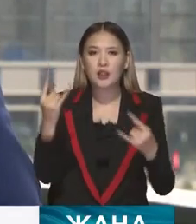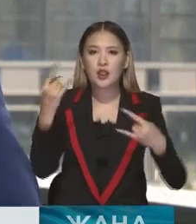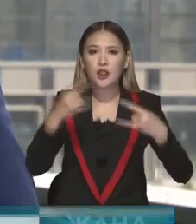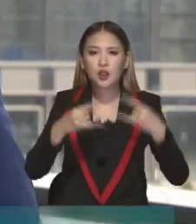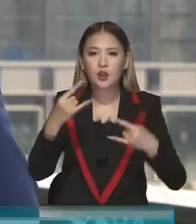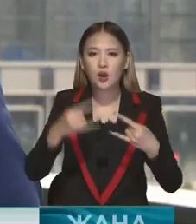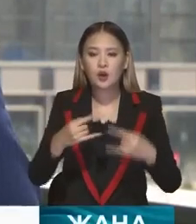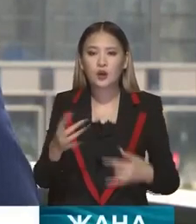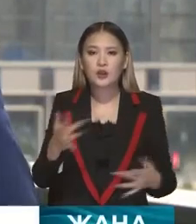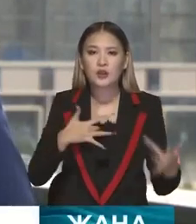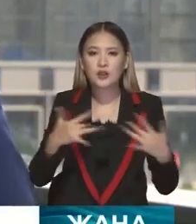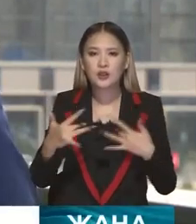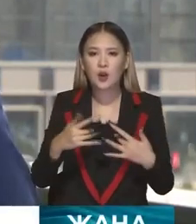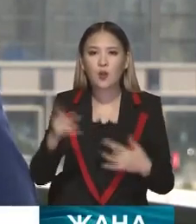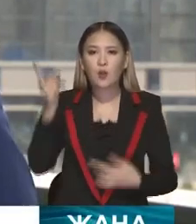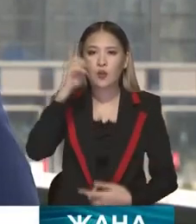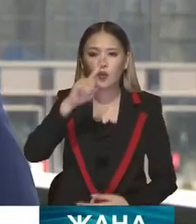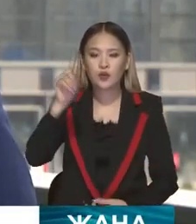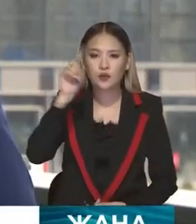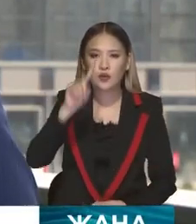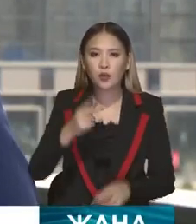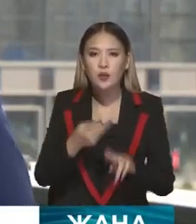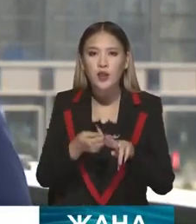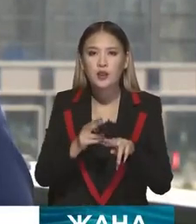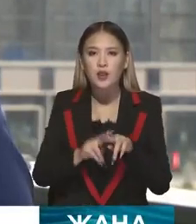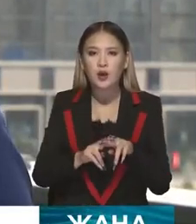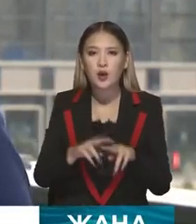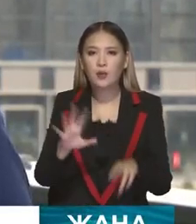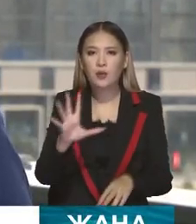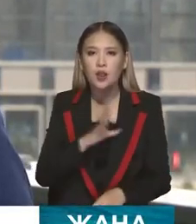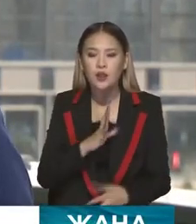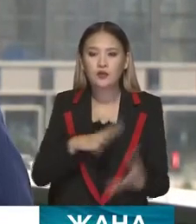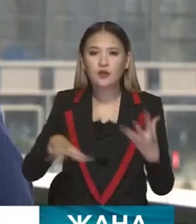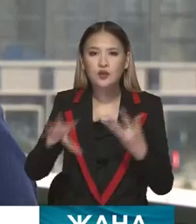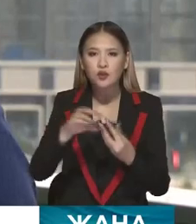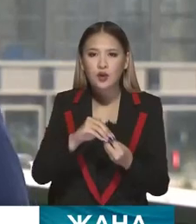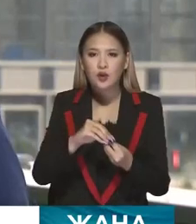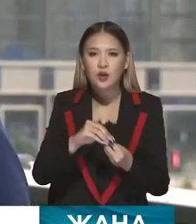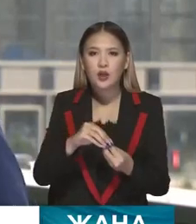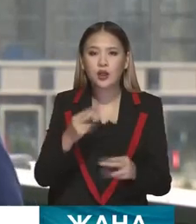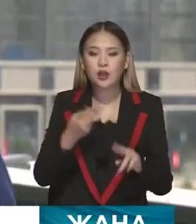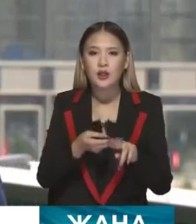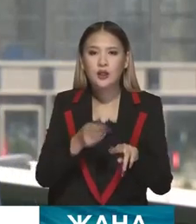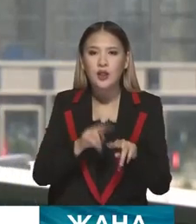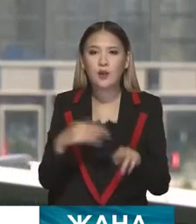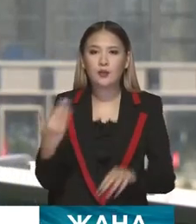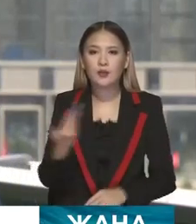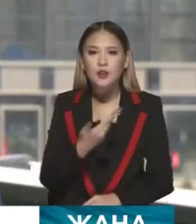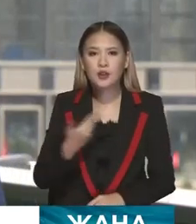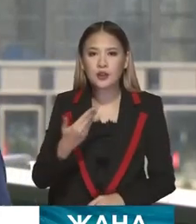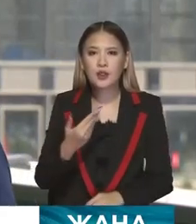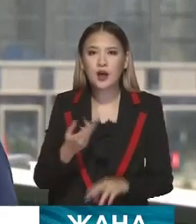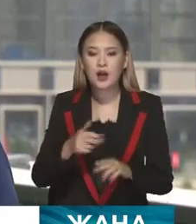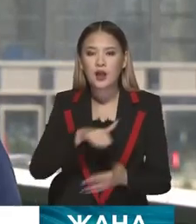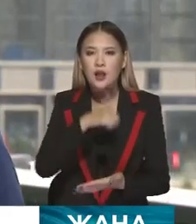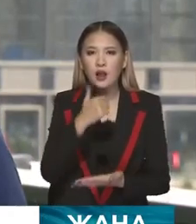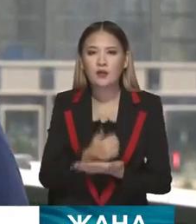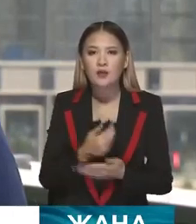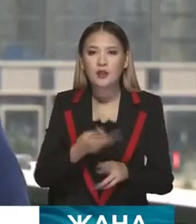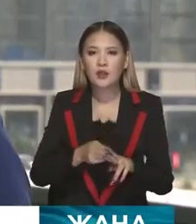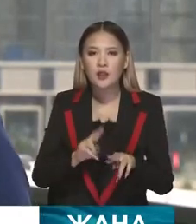телесериалдар, балаларға арналған мультфильмдер және отандық өнімдерден құралады. Сондықтан бұл жердегі біздің арнамыздың басты бағыты